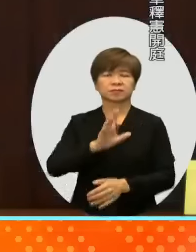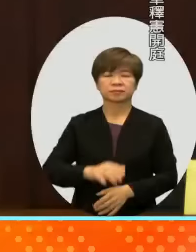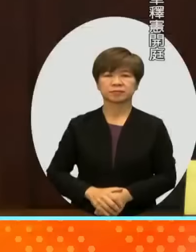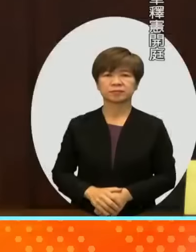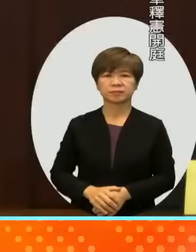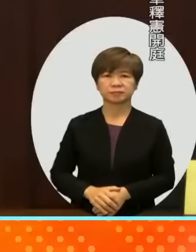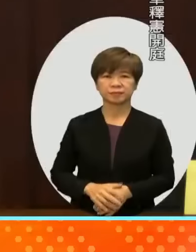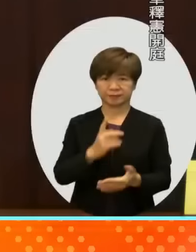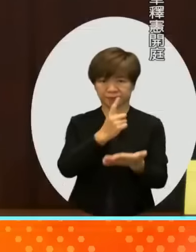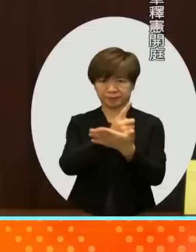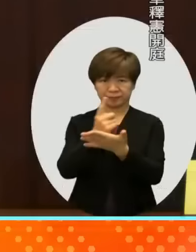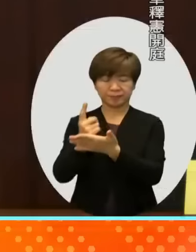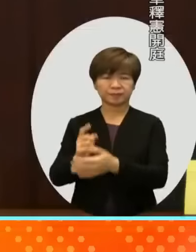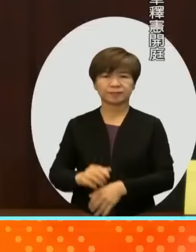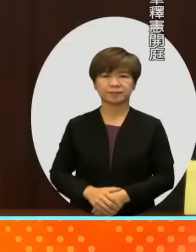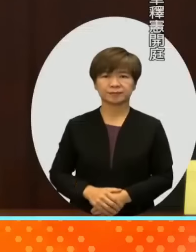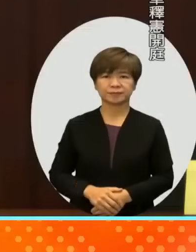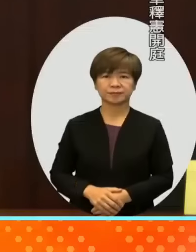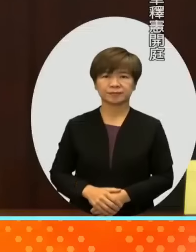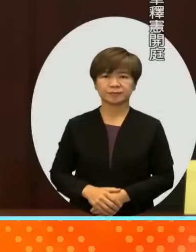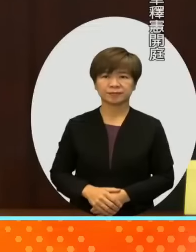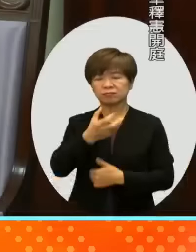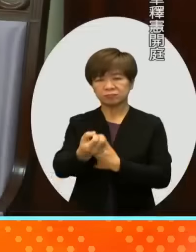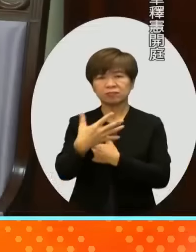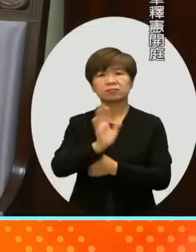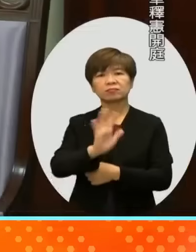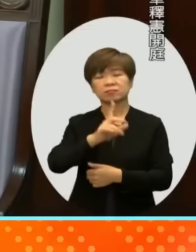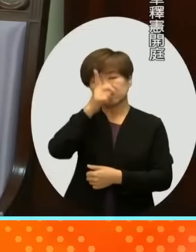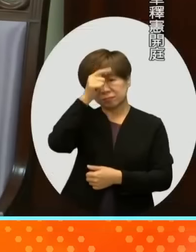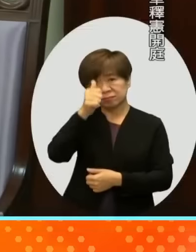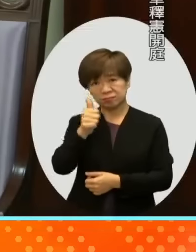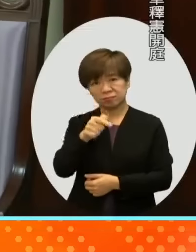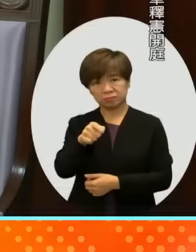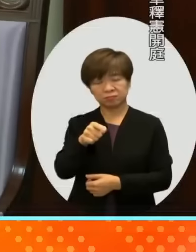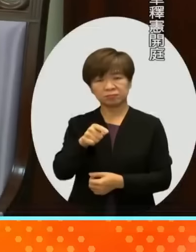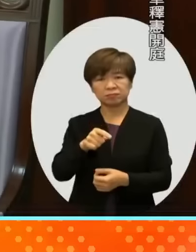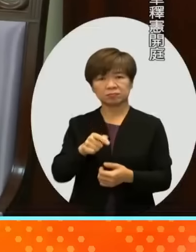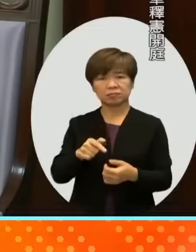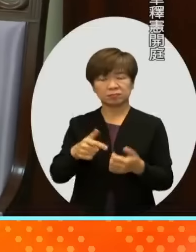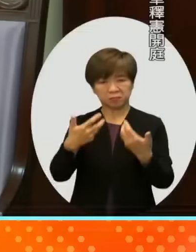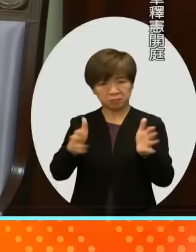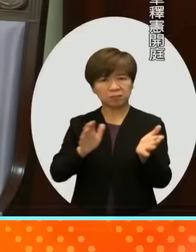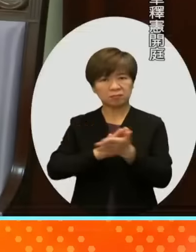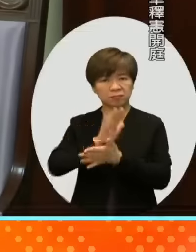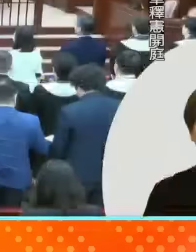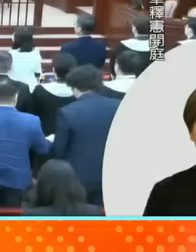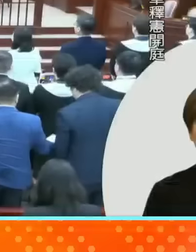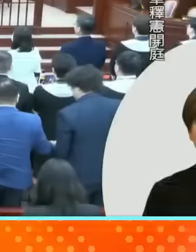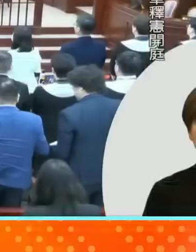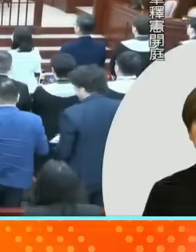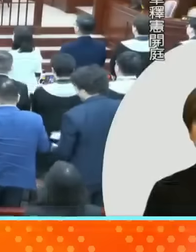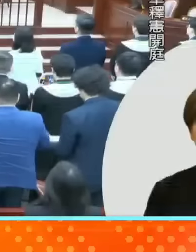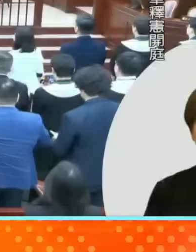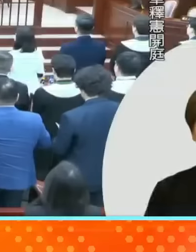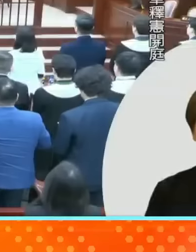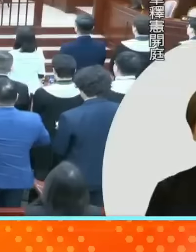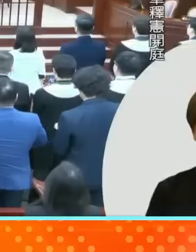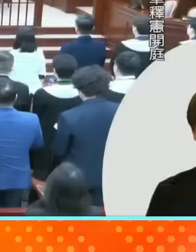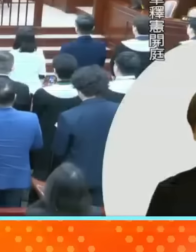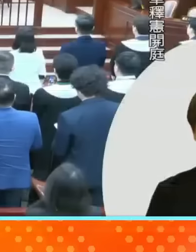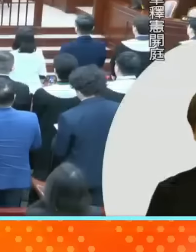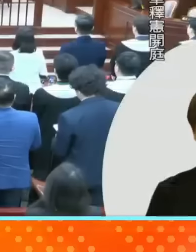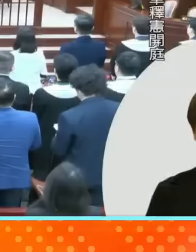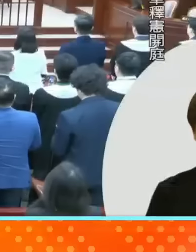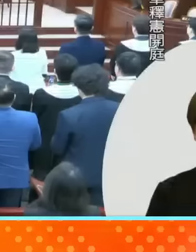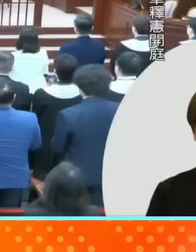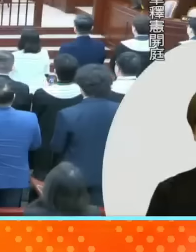立委，说他们这个会期很辛苦，所以代表什么意思？你知道，下一个会期继续这样干，就是这样，就跟你定到底啊。那定